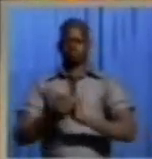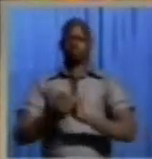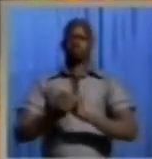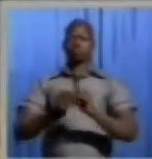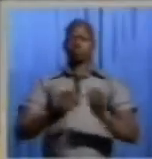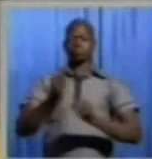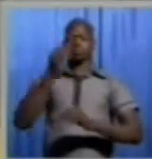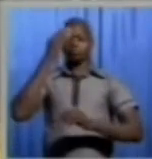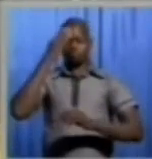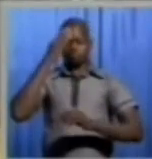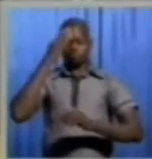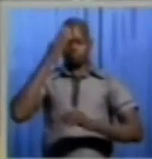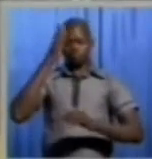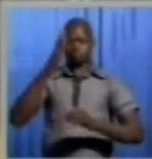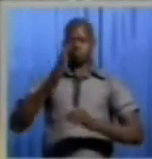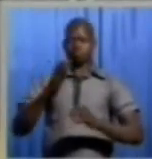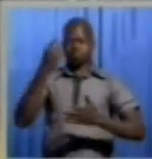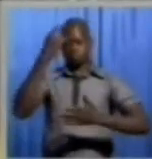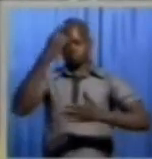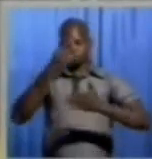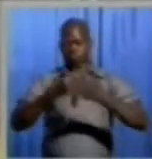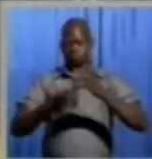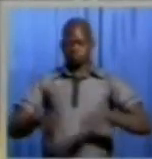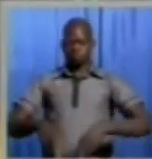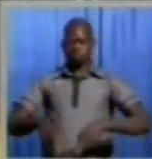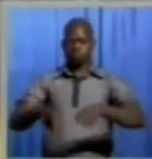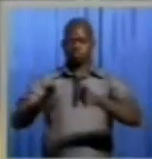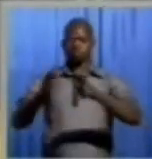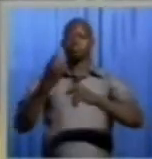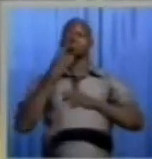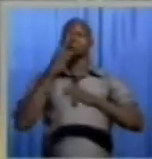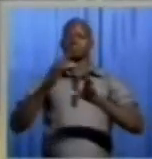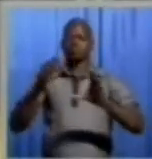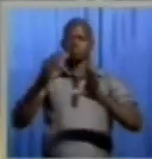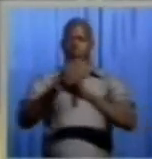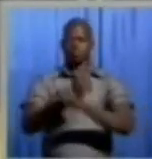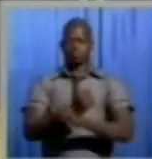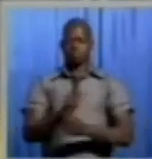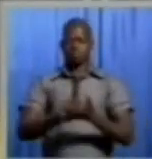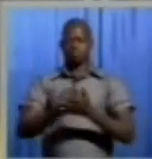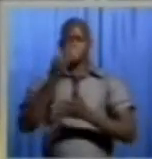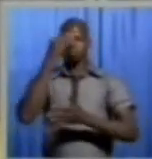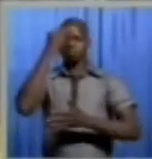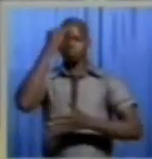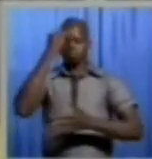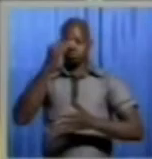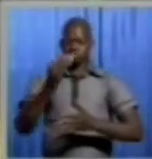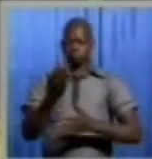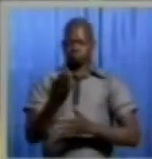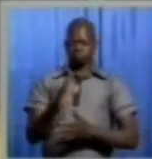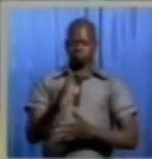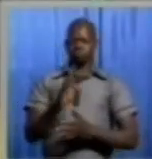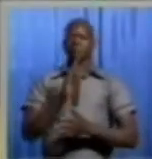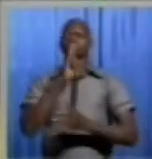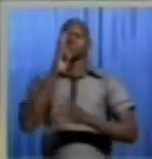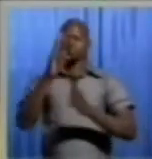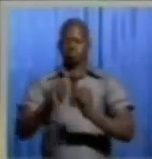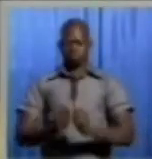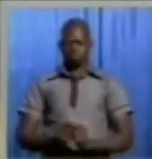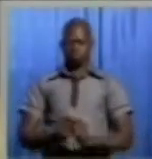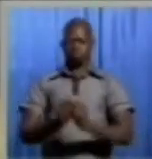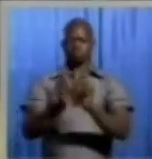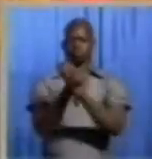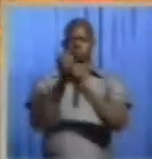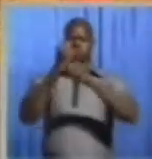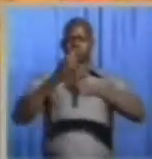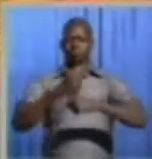de ne pas savoir quelles sont les voies que nous devons nous tracer. Et c'est pourquoi nous n'avons pas hésité vraiment à accompagner cette